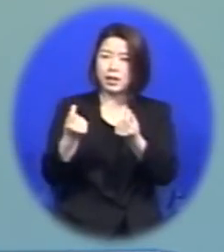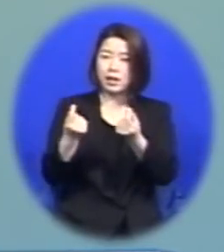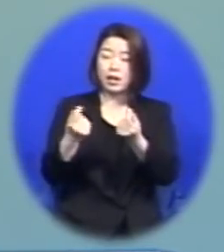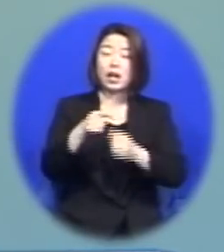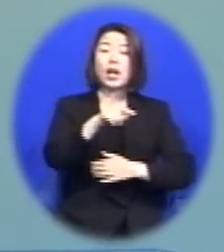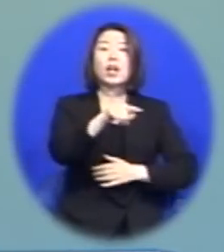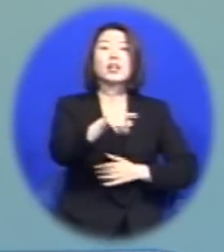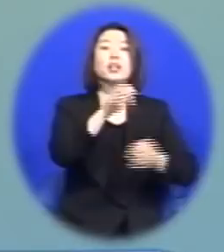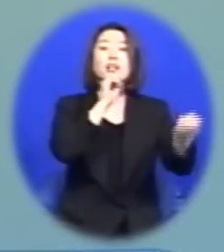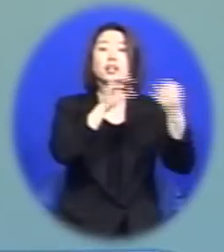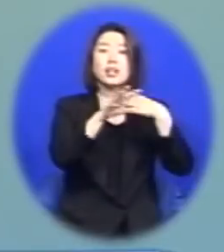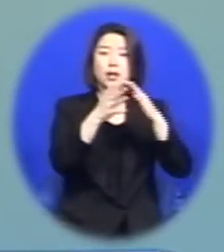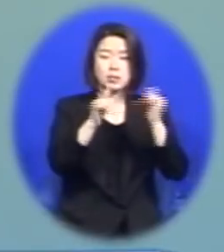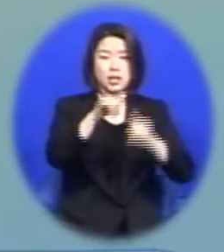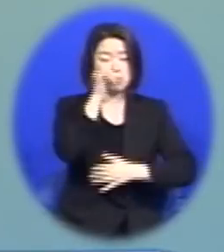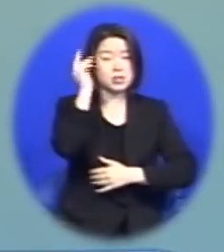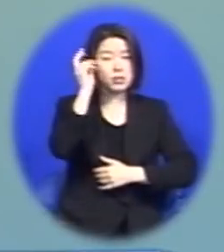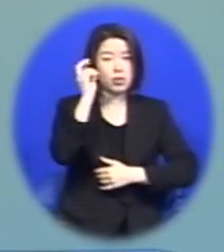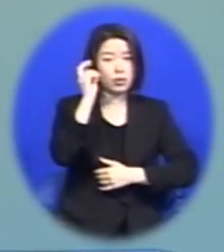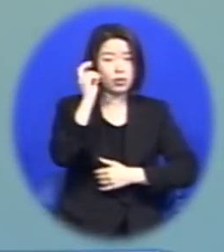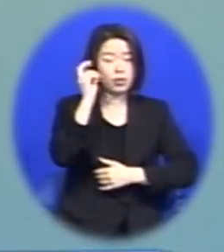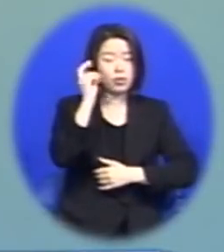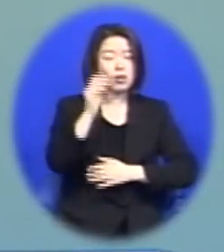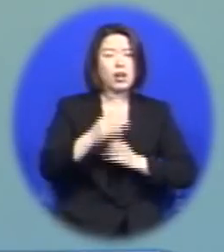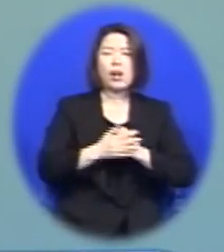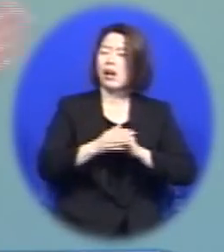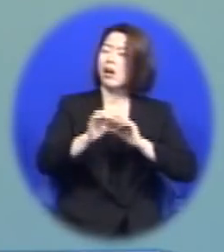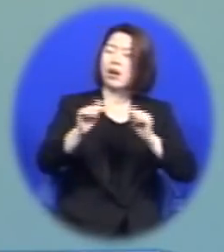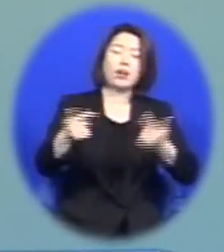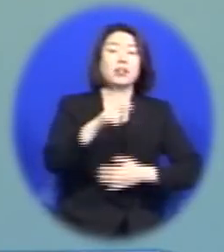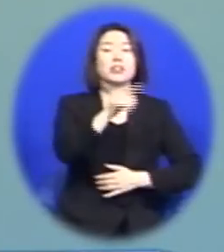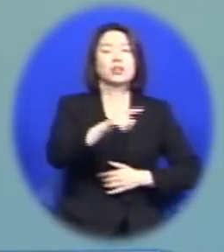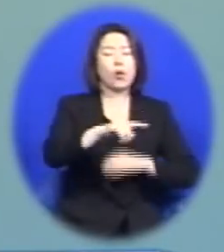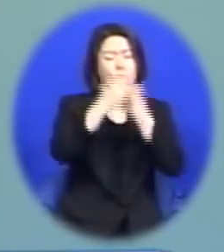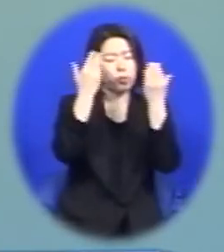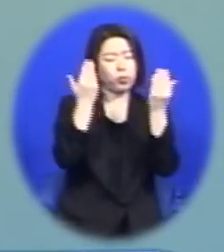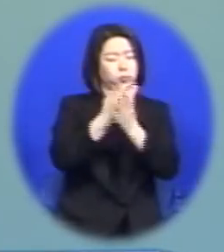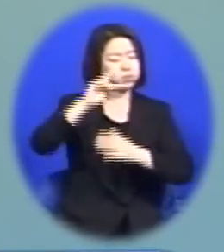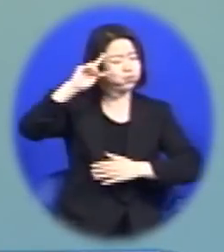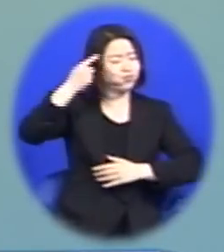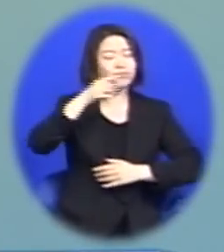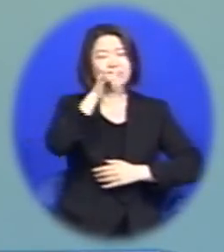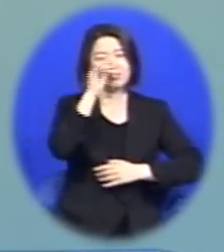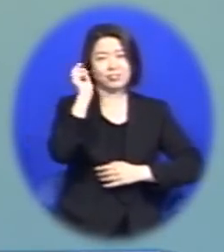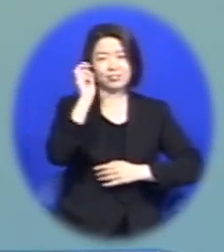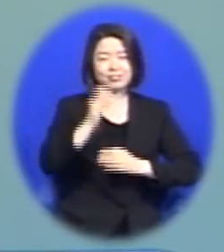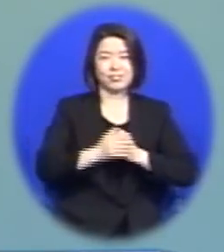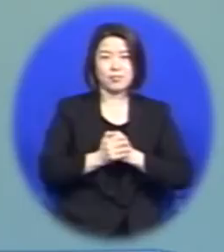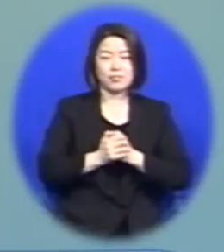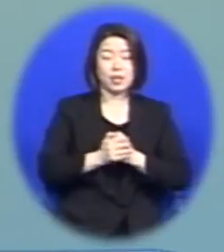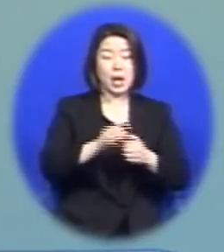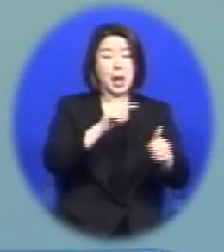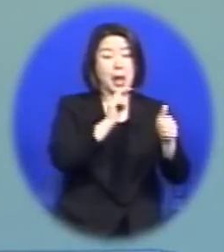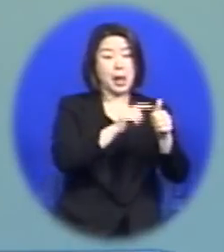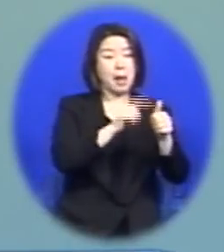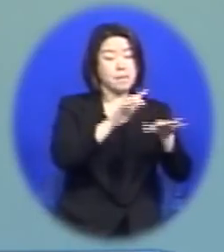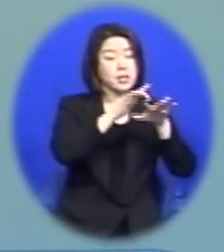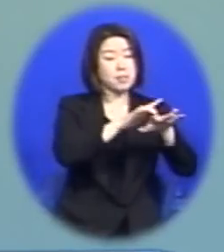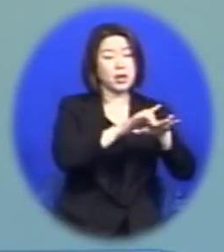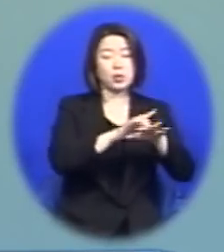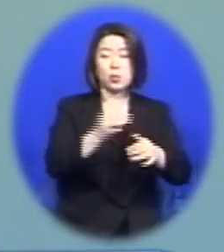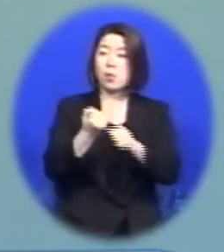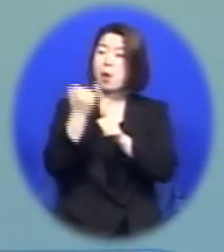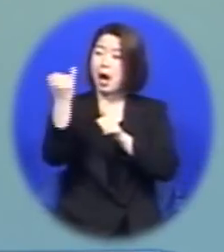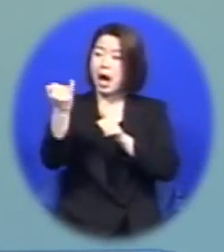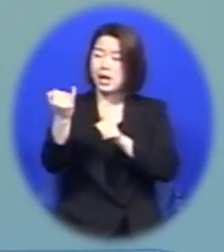분이 있으실텐데 여러분 그건 완전히 착각입니다 남편이 마귀 고 아내가 막 이고